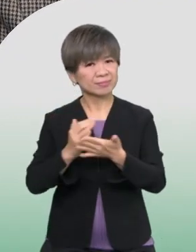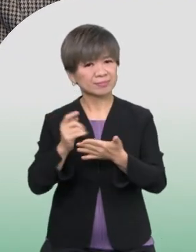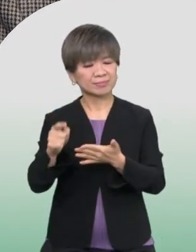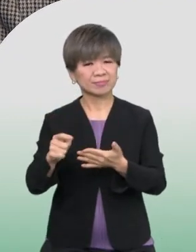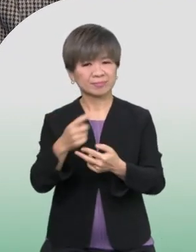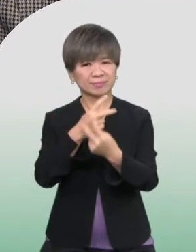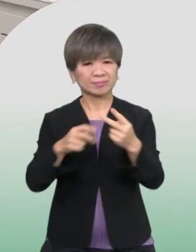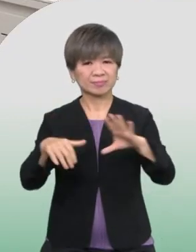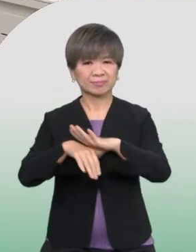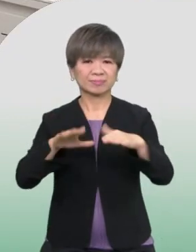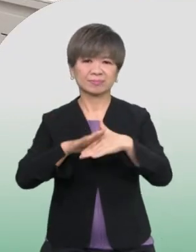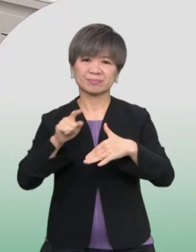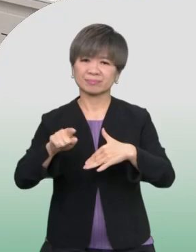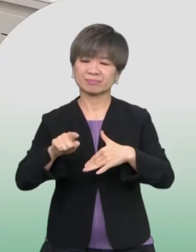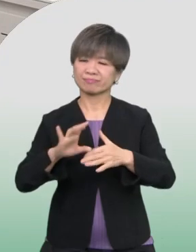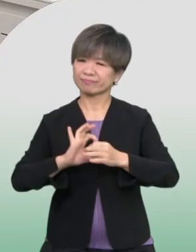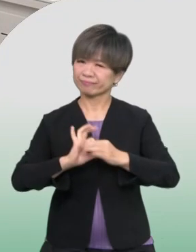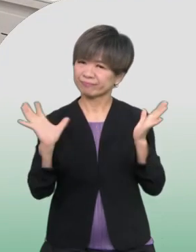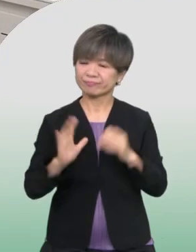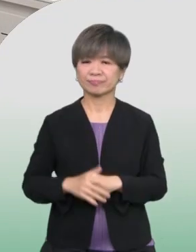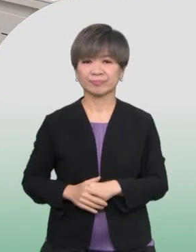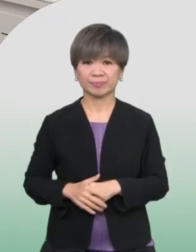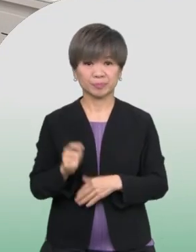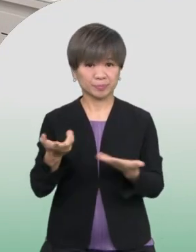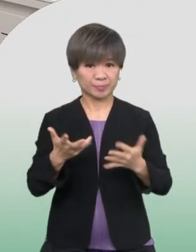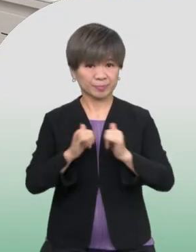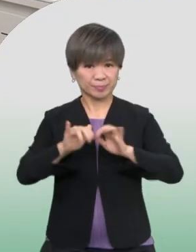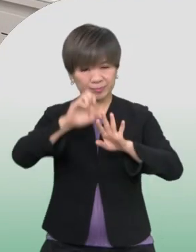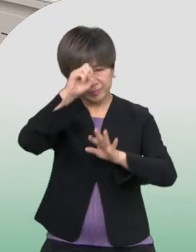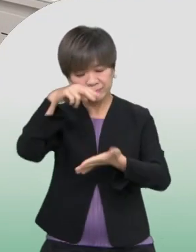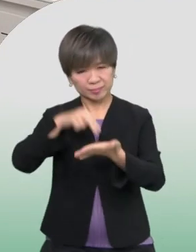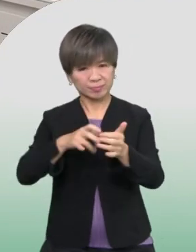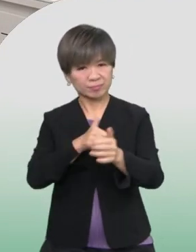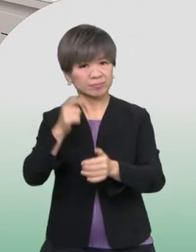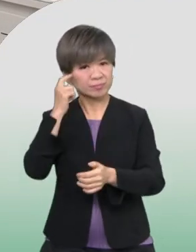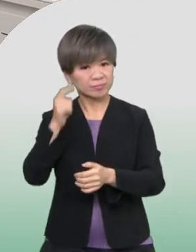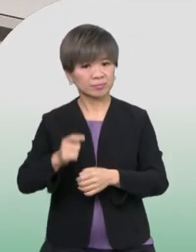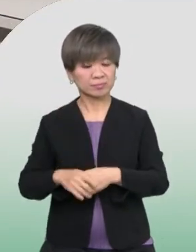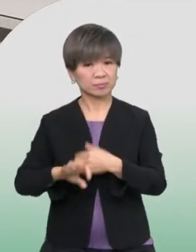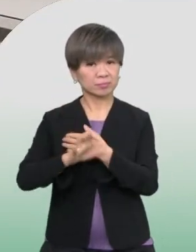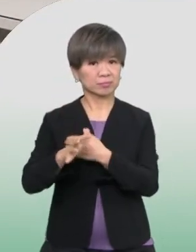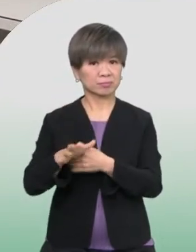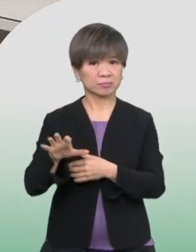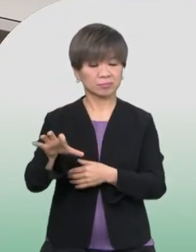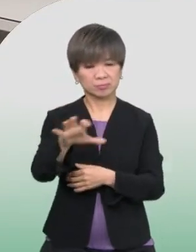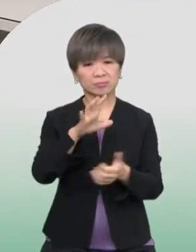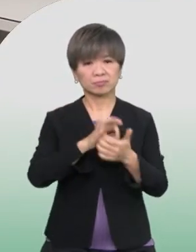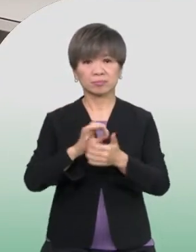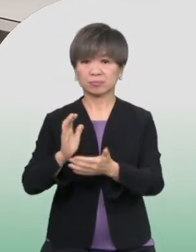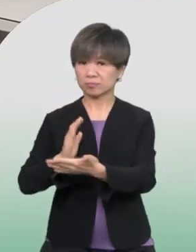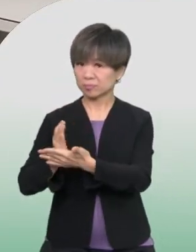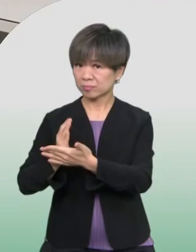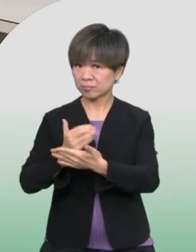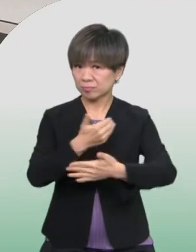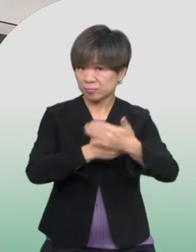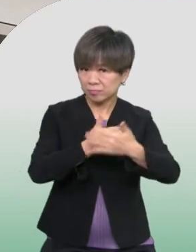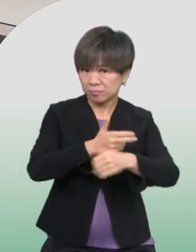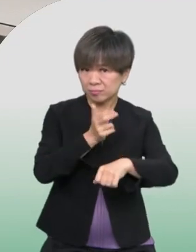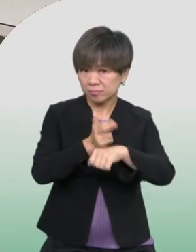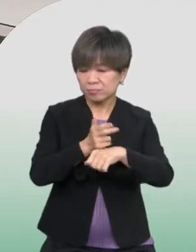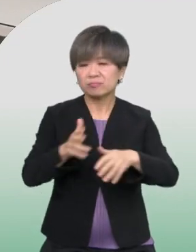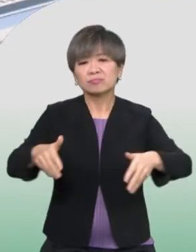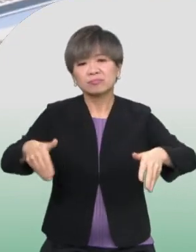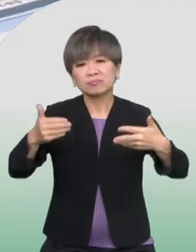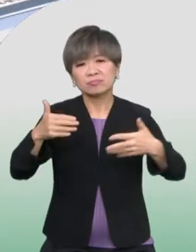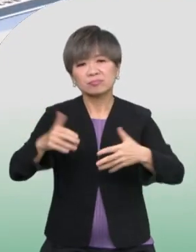化。 针对亚健事情，民进党嘅立委就认为，过多国家拢系用树跟天然药的方式，过强